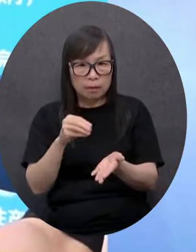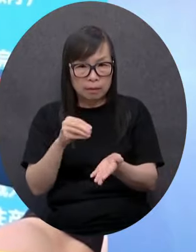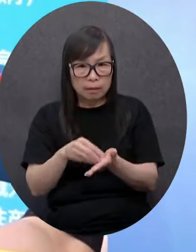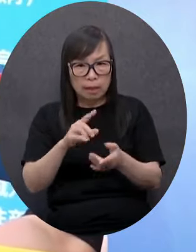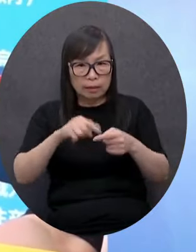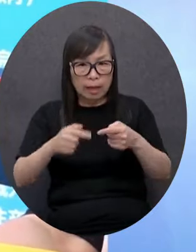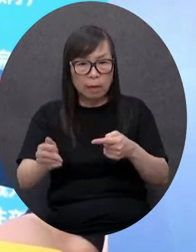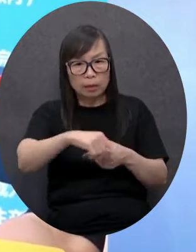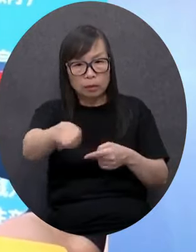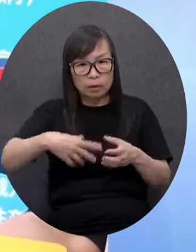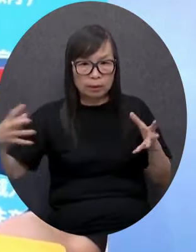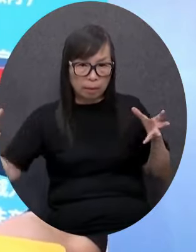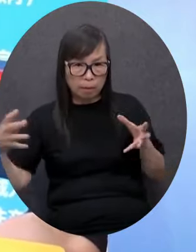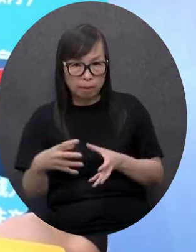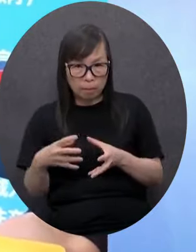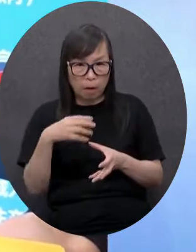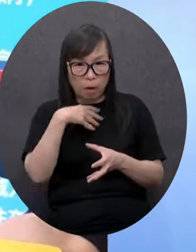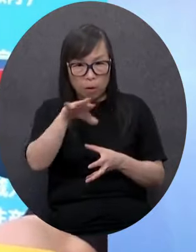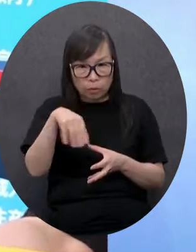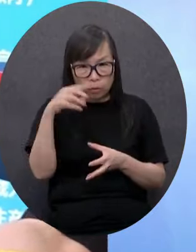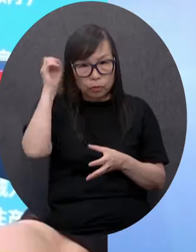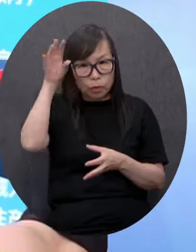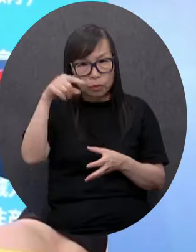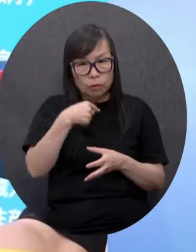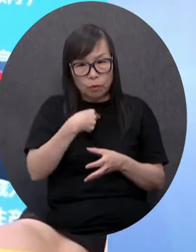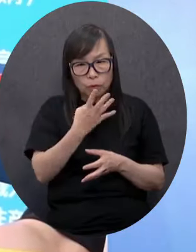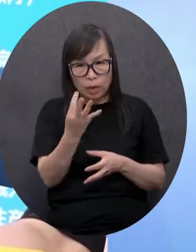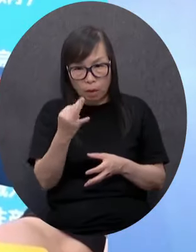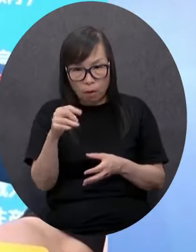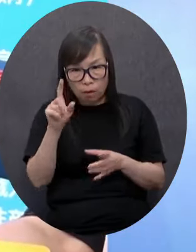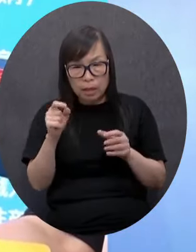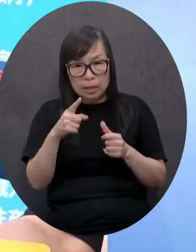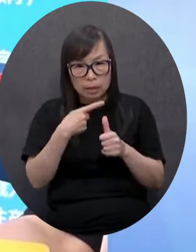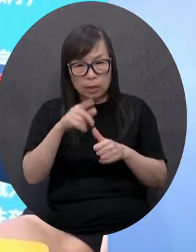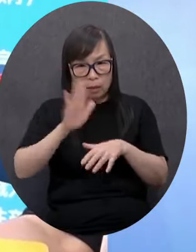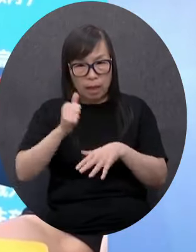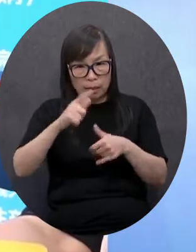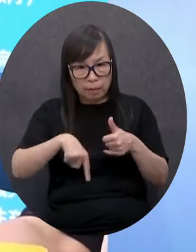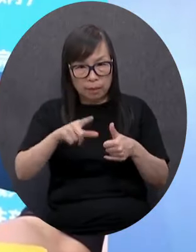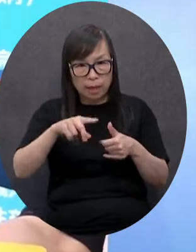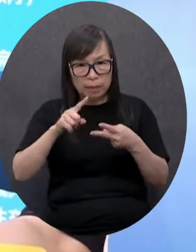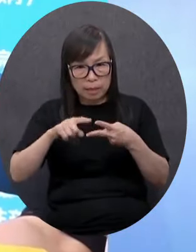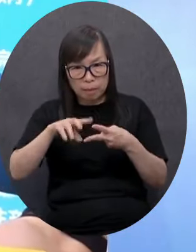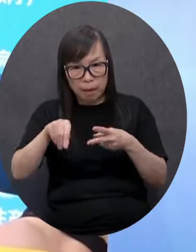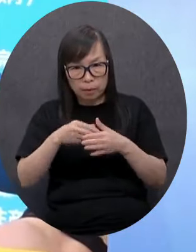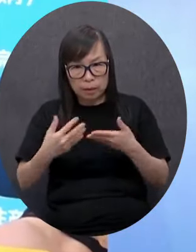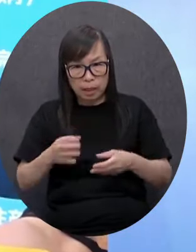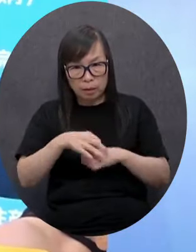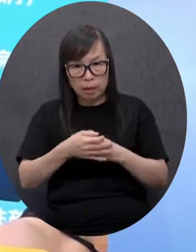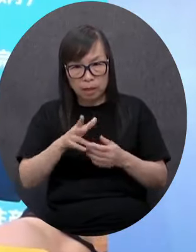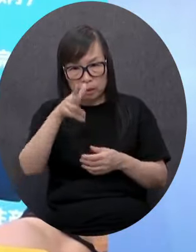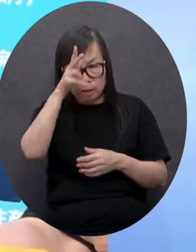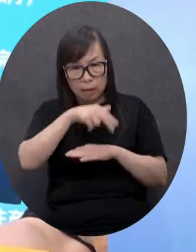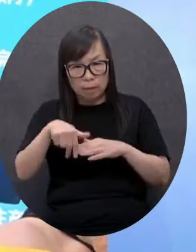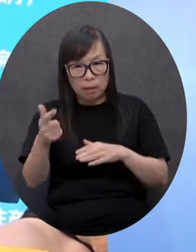大灣區係集合咗我哋需要創業需要幾種元素啦。第一個首要人才啦，第二個包括而家國家有好多政策，特